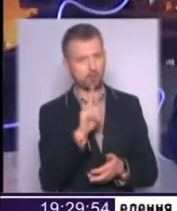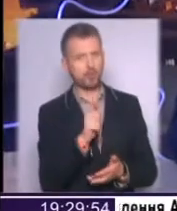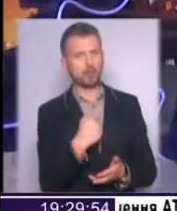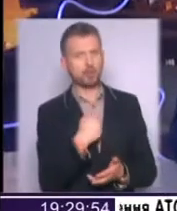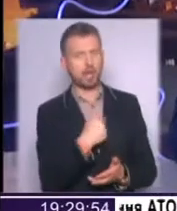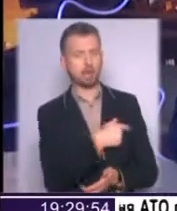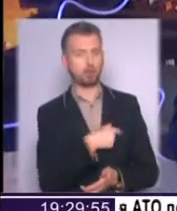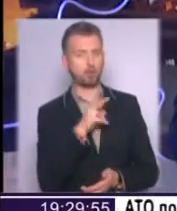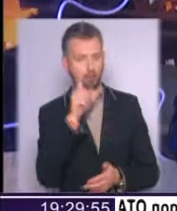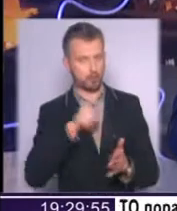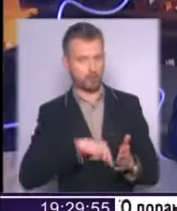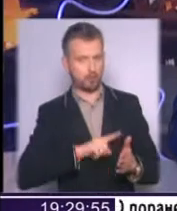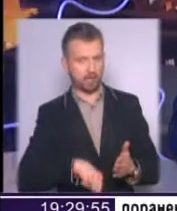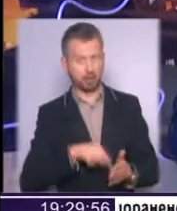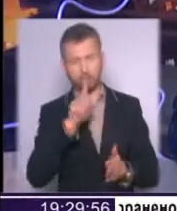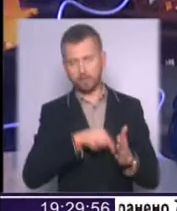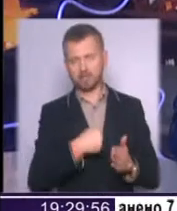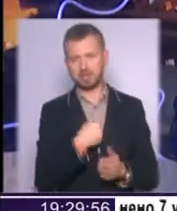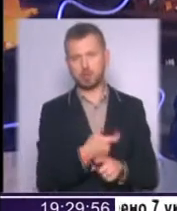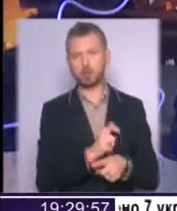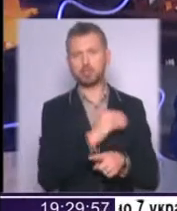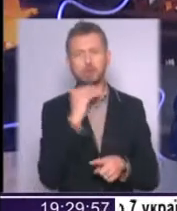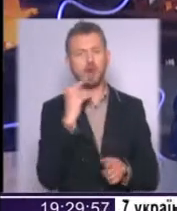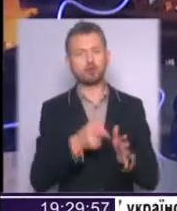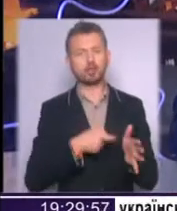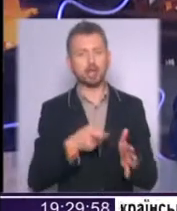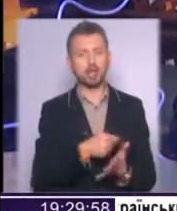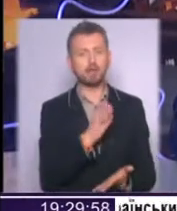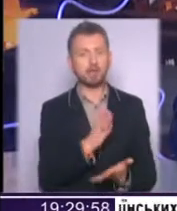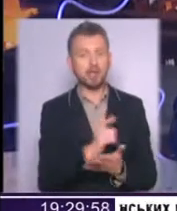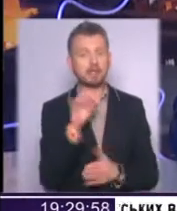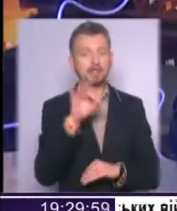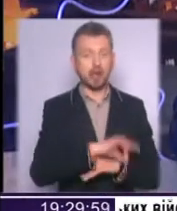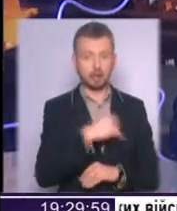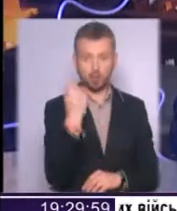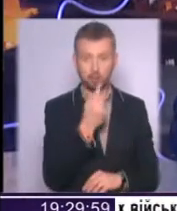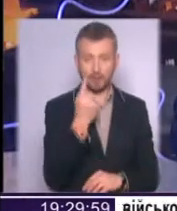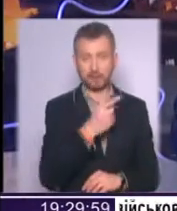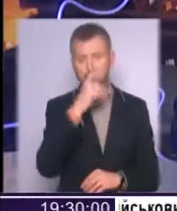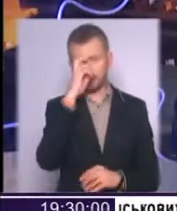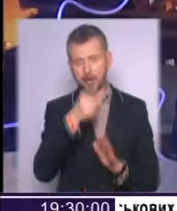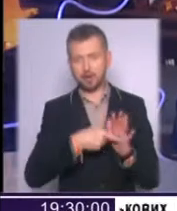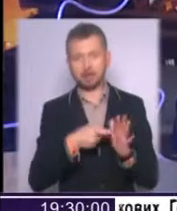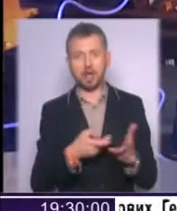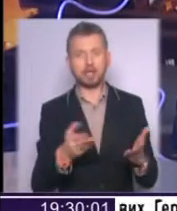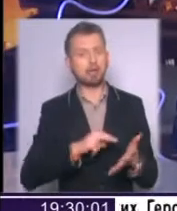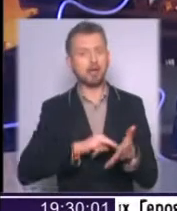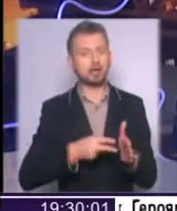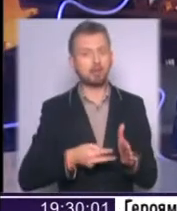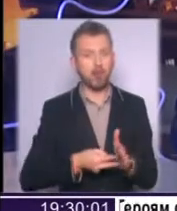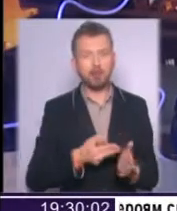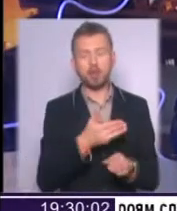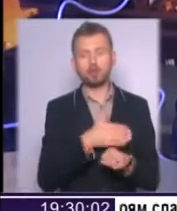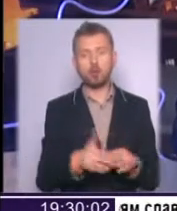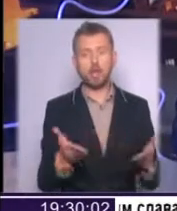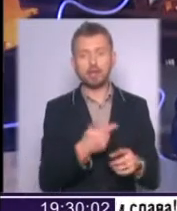не довіряють. Повірте мені, величезна кількість шахтарів є з західних областей, з державних шахт, які передбачені, доля яких